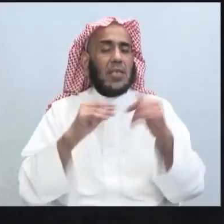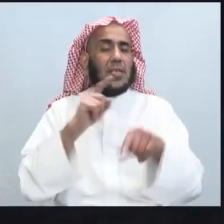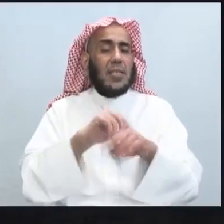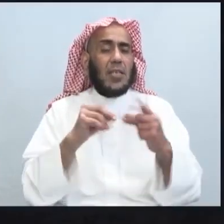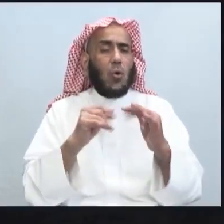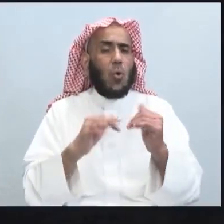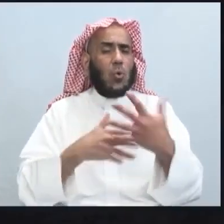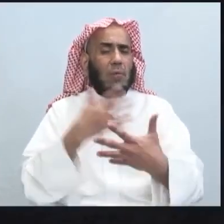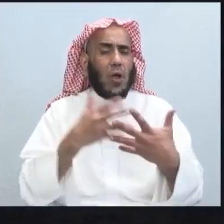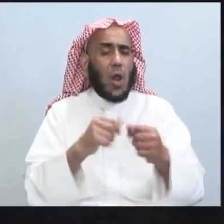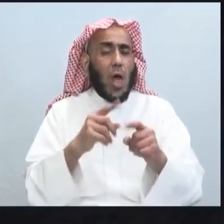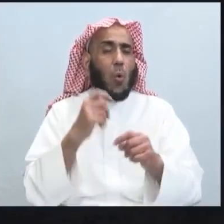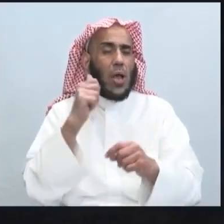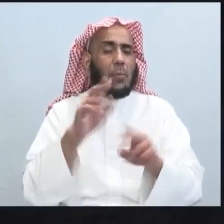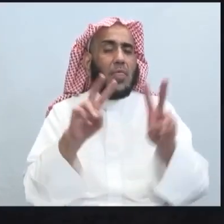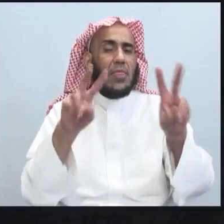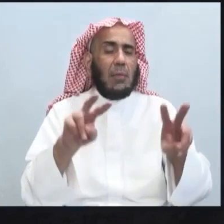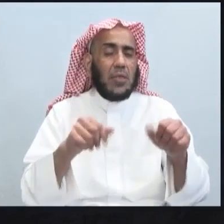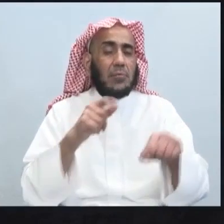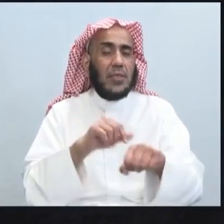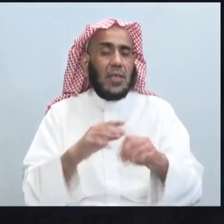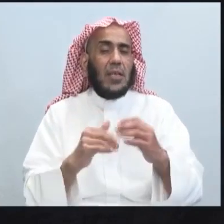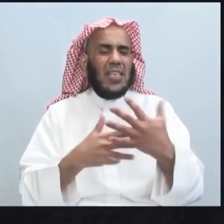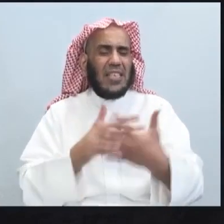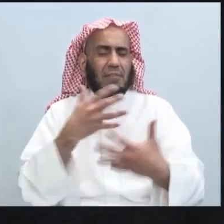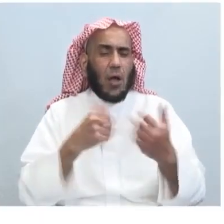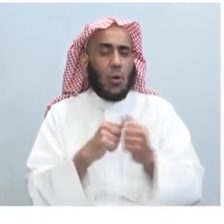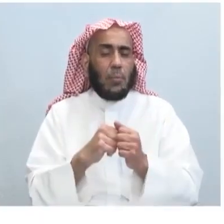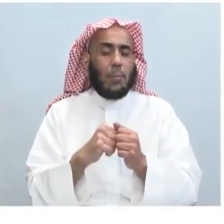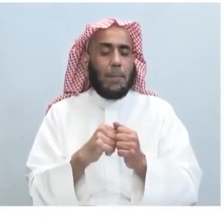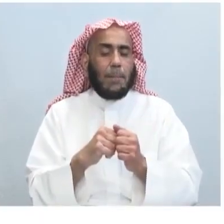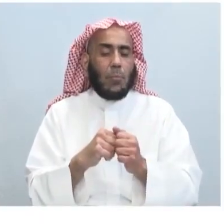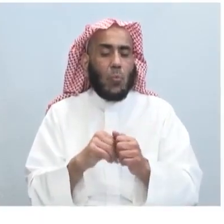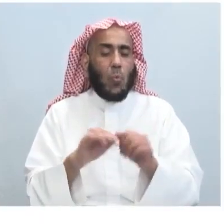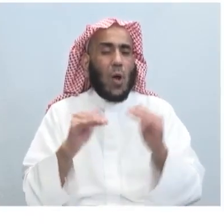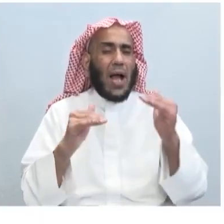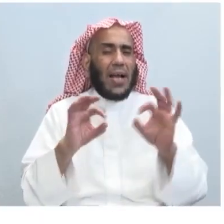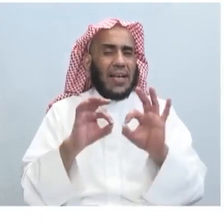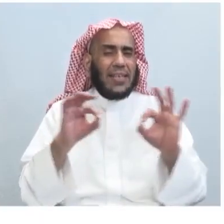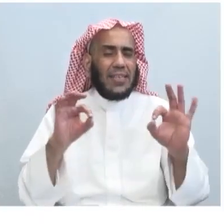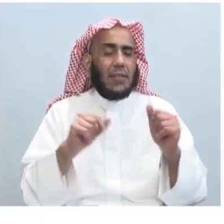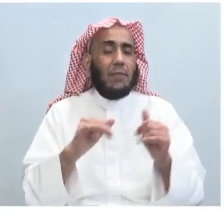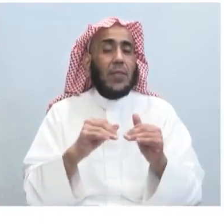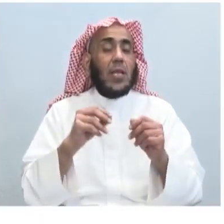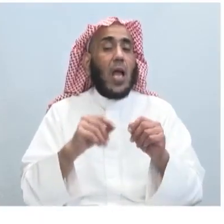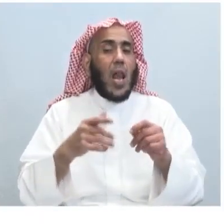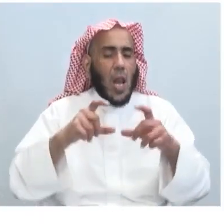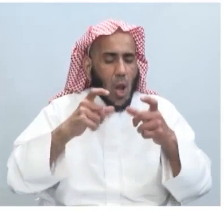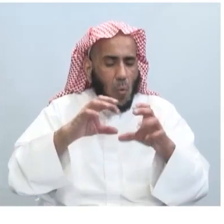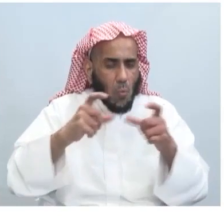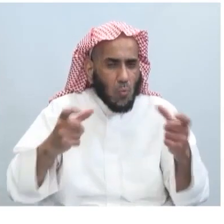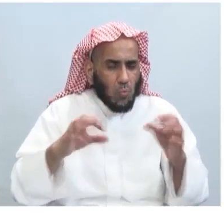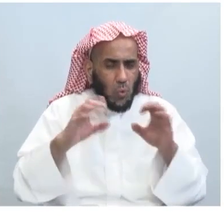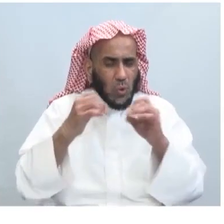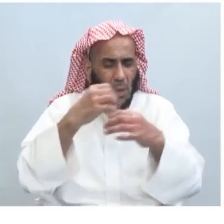انه كل تفاعل له قيمه ثابته عند الفاعل عند التفاعل و قيست في المختبر فهي